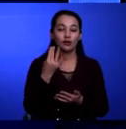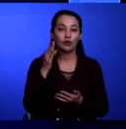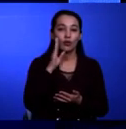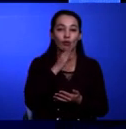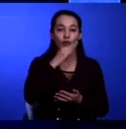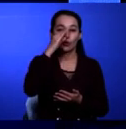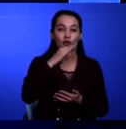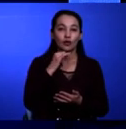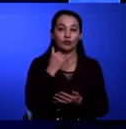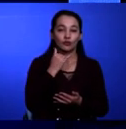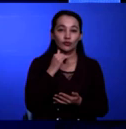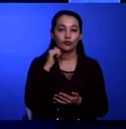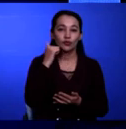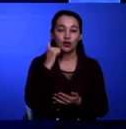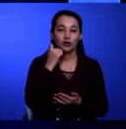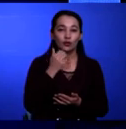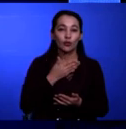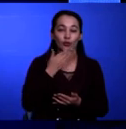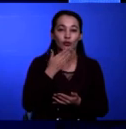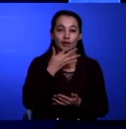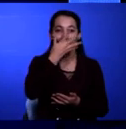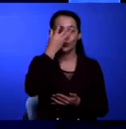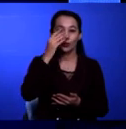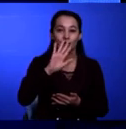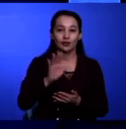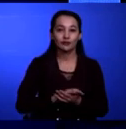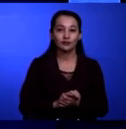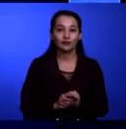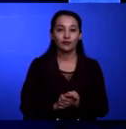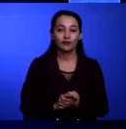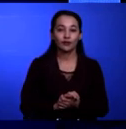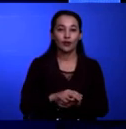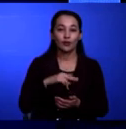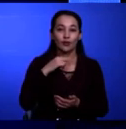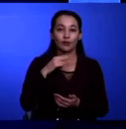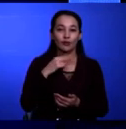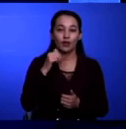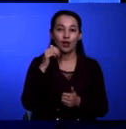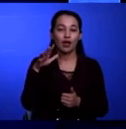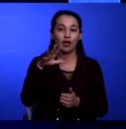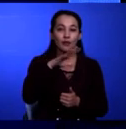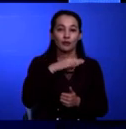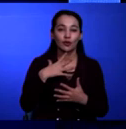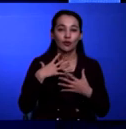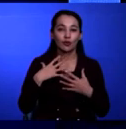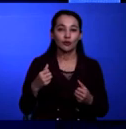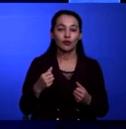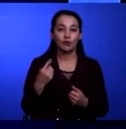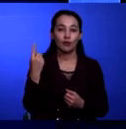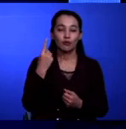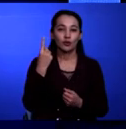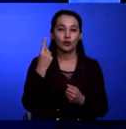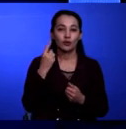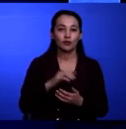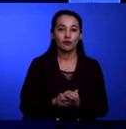ota-onangiz, bobo-buvilaringizga o'qib berish esingizdan chiqmasin. Ogoh bo'ling. hammamiz uchun sog'liq birinchi